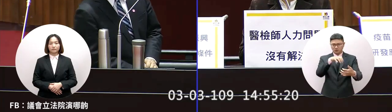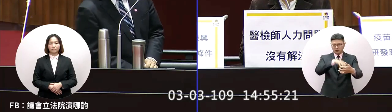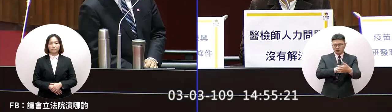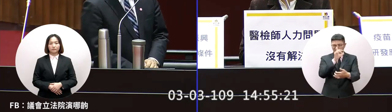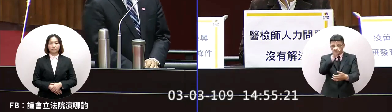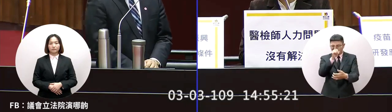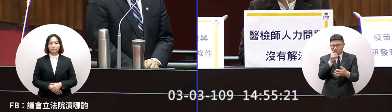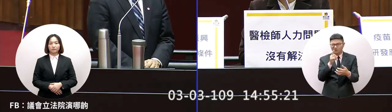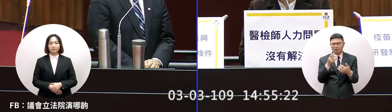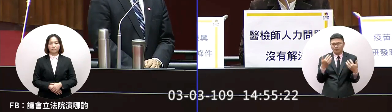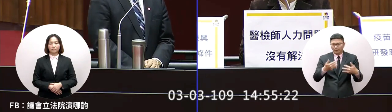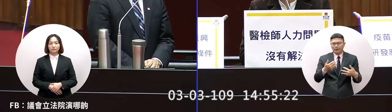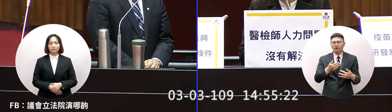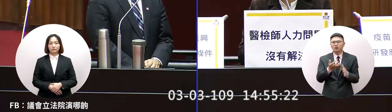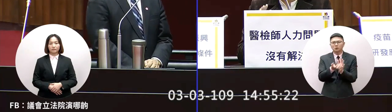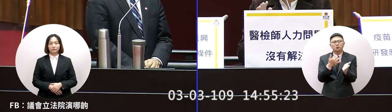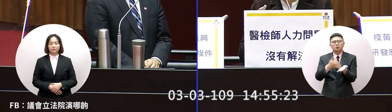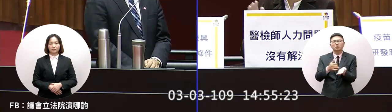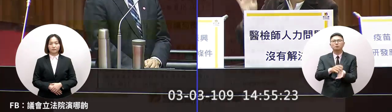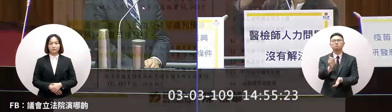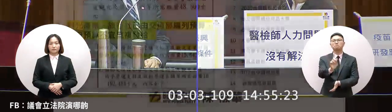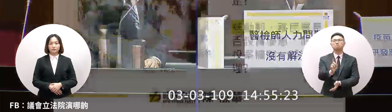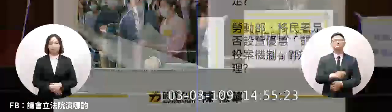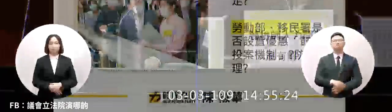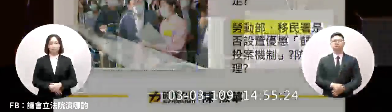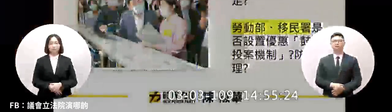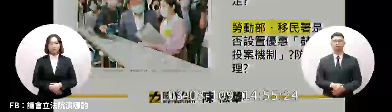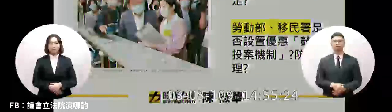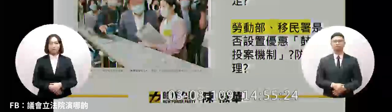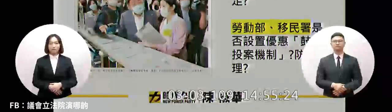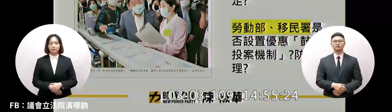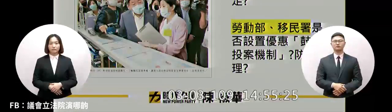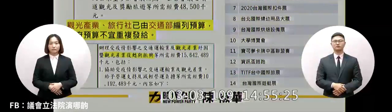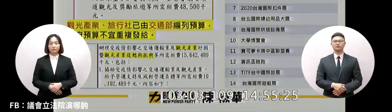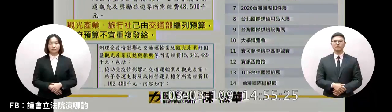题的那个预算编列了就是所谓大